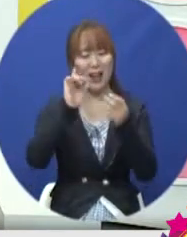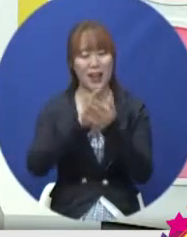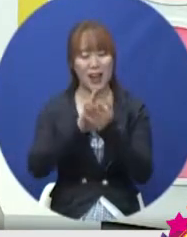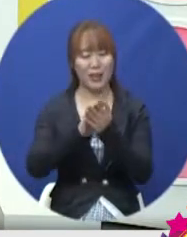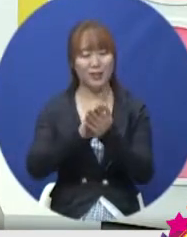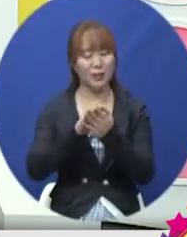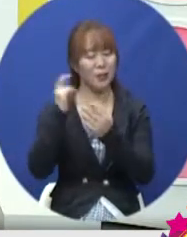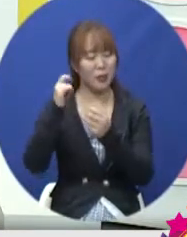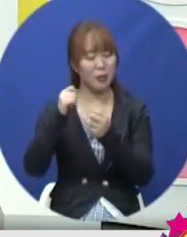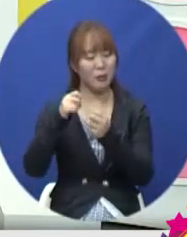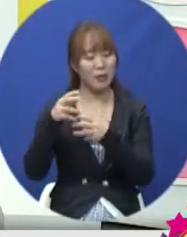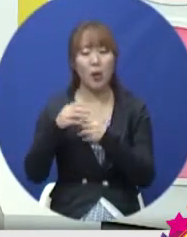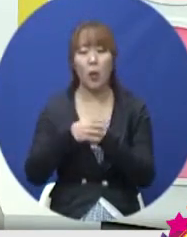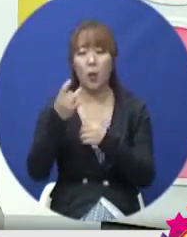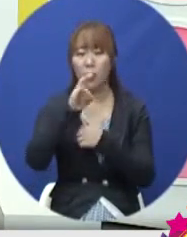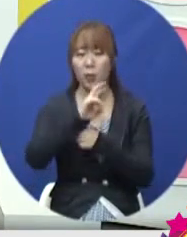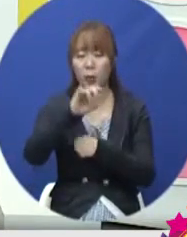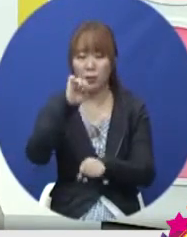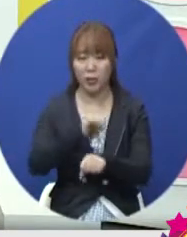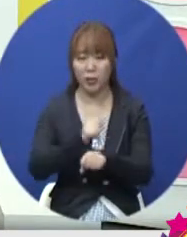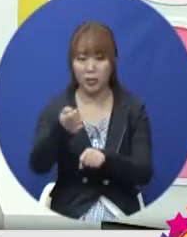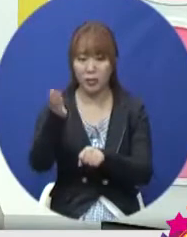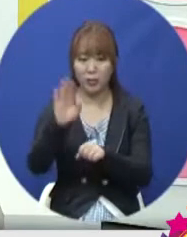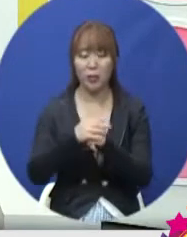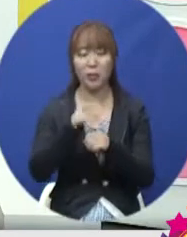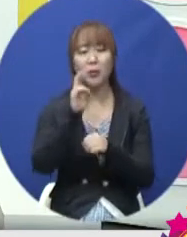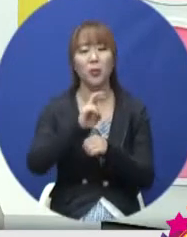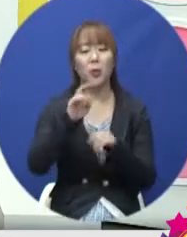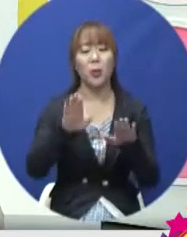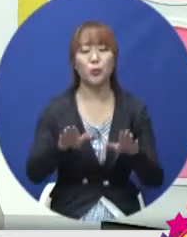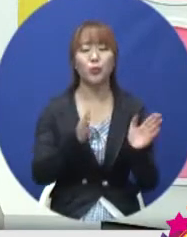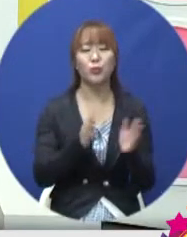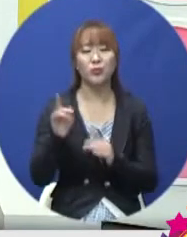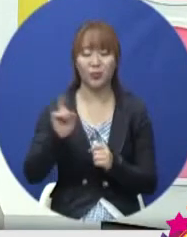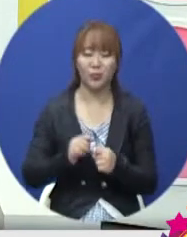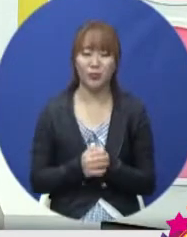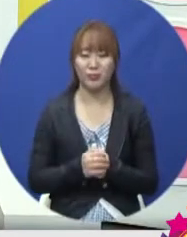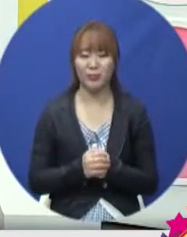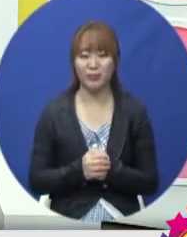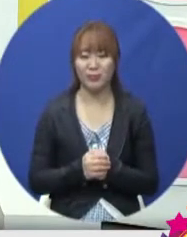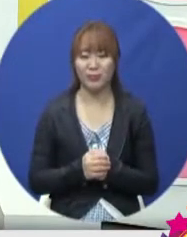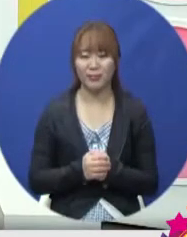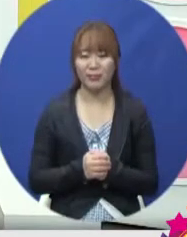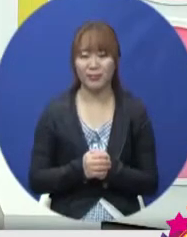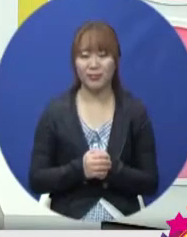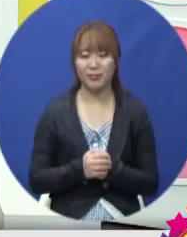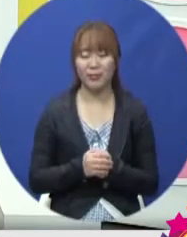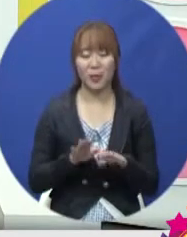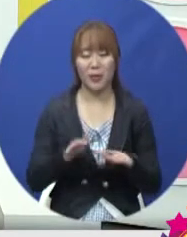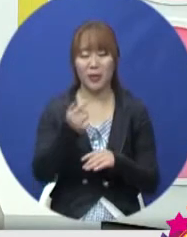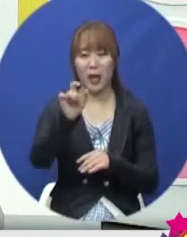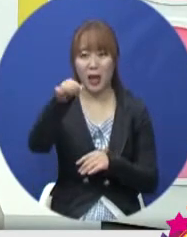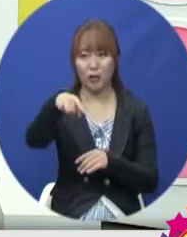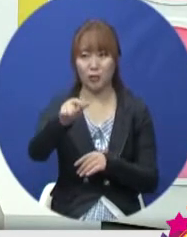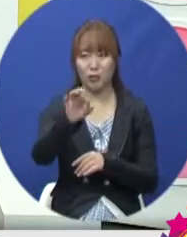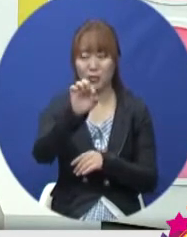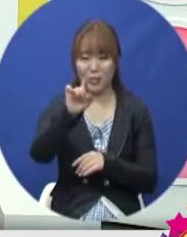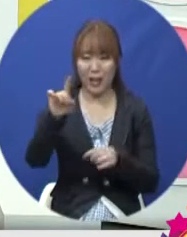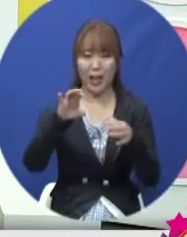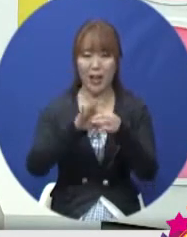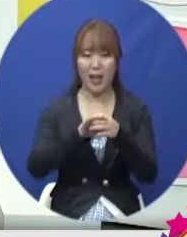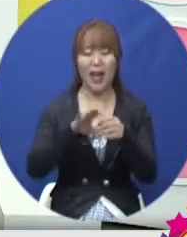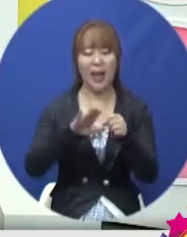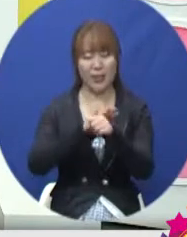아, 예. 오늘 워낙 노래도 잘하시는데 노래는 어떤 노래 하시겠어요? 오늘 저 나훈아 씨의 애정이 꽃피던 시절